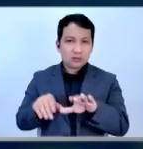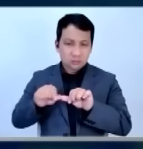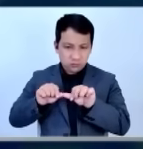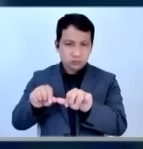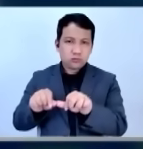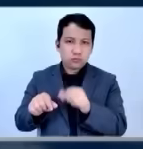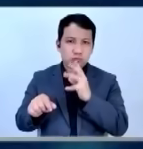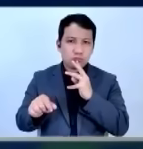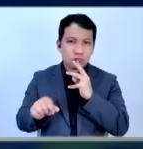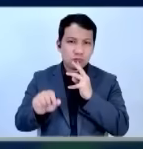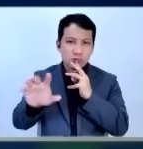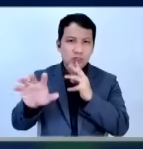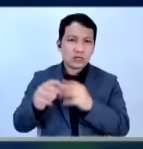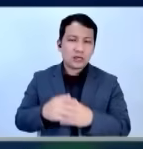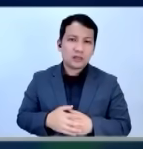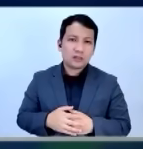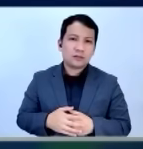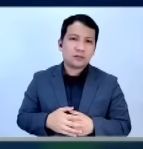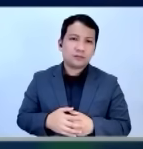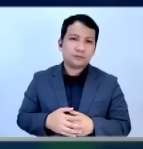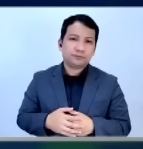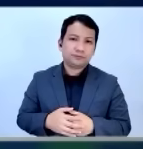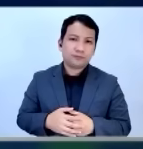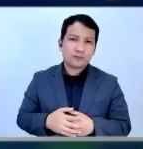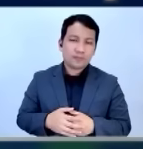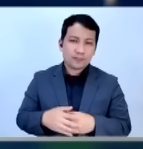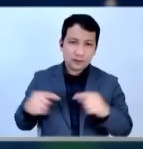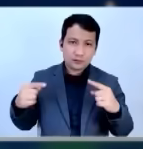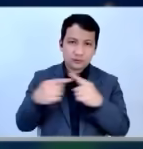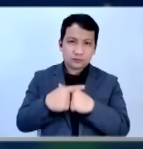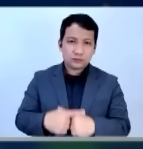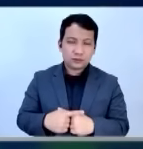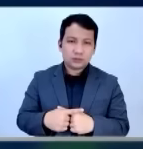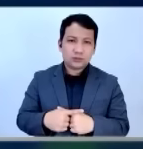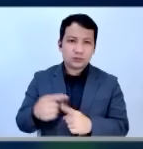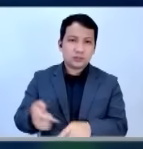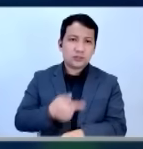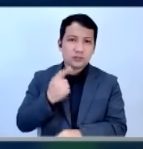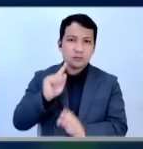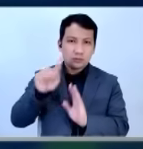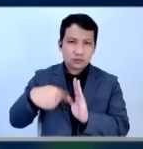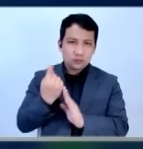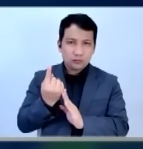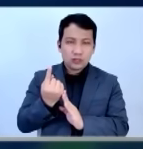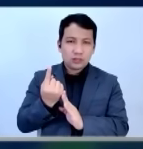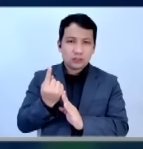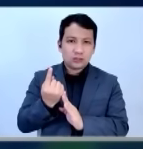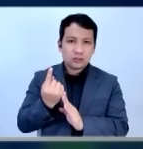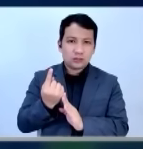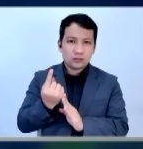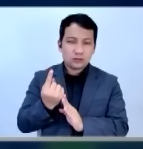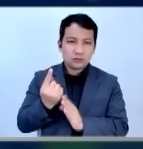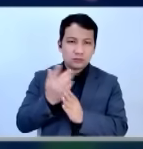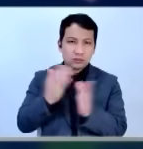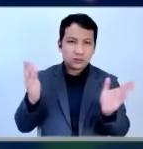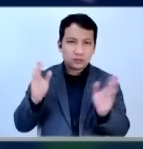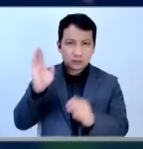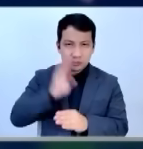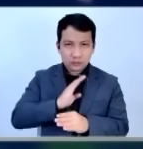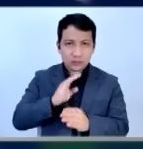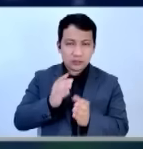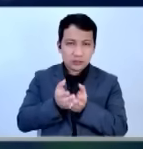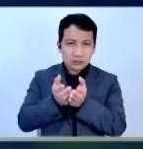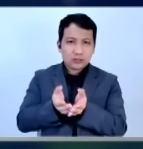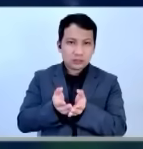cannon. Ang tensyong yan sa dagat tumagal ng isang oras at nagdulot ng malaking pinsala sa ating supply